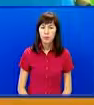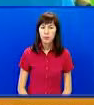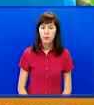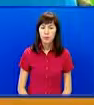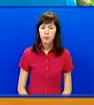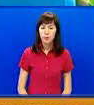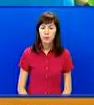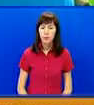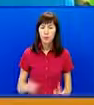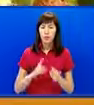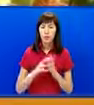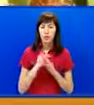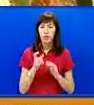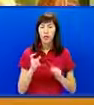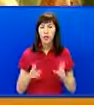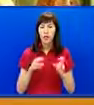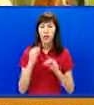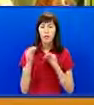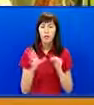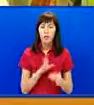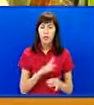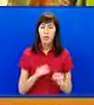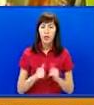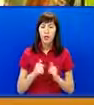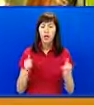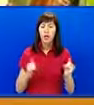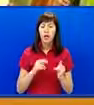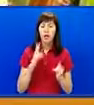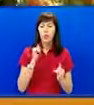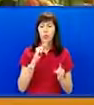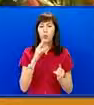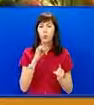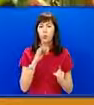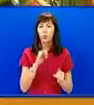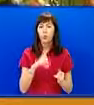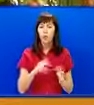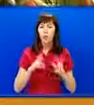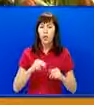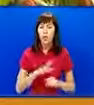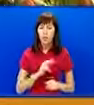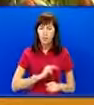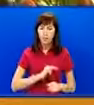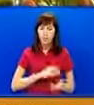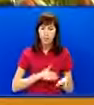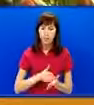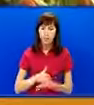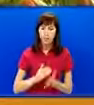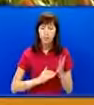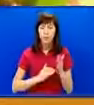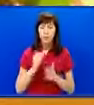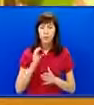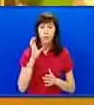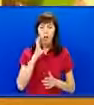В ходе встречи фермеров основной темой обсуждения стало развитие кукурузного кластера, а также проанализировали работы, направленные на